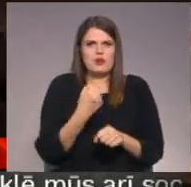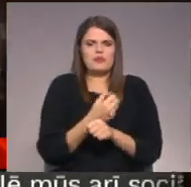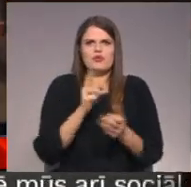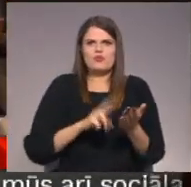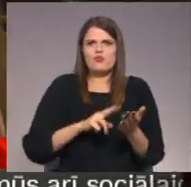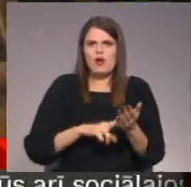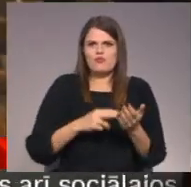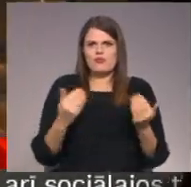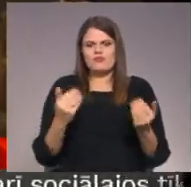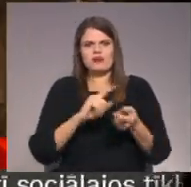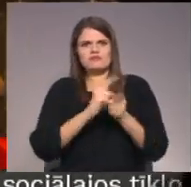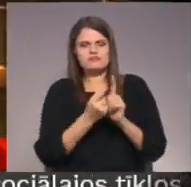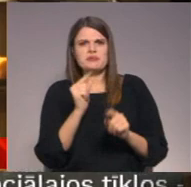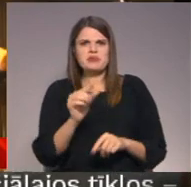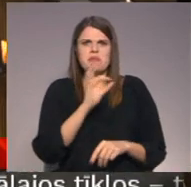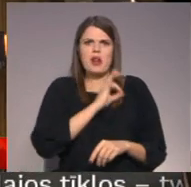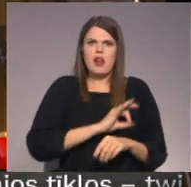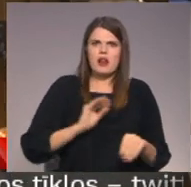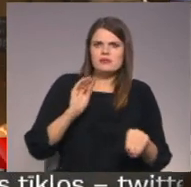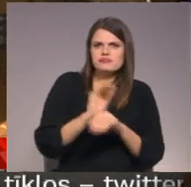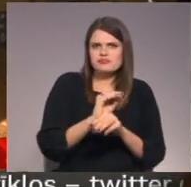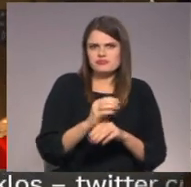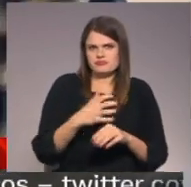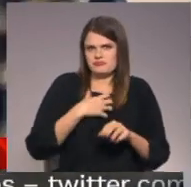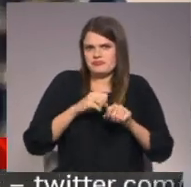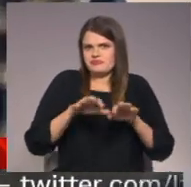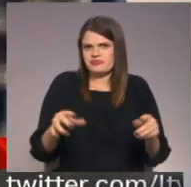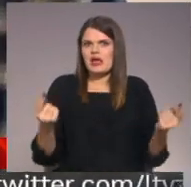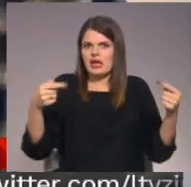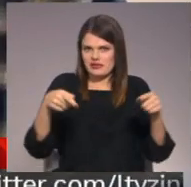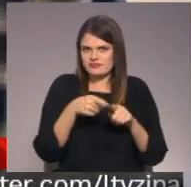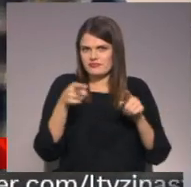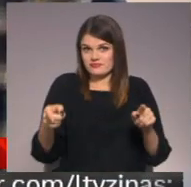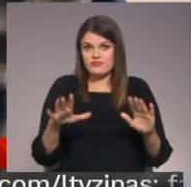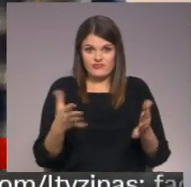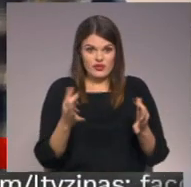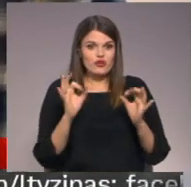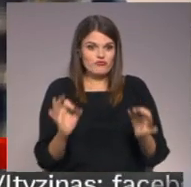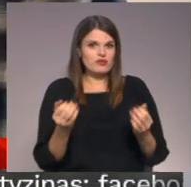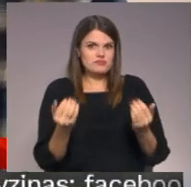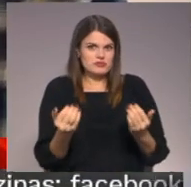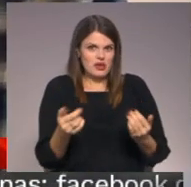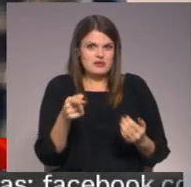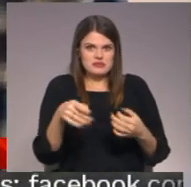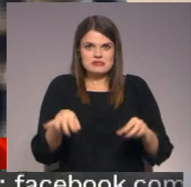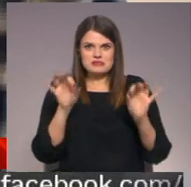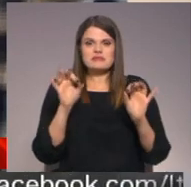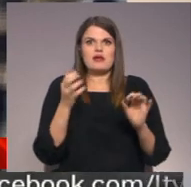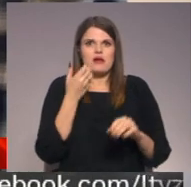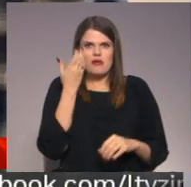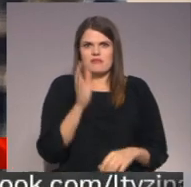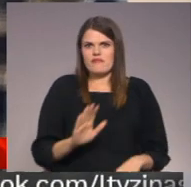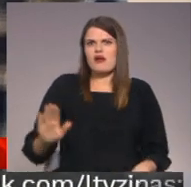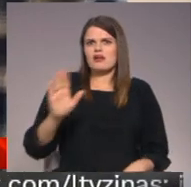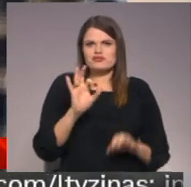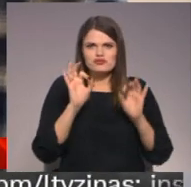nodokļu politikas un minimālās algas izmaiņām pandēmijas laikā. Vai tas šajā brīdī bija tas aktuālākais? Tad, kad valstī